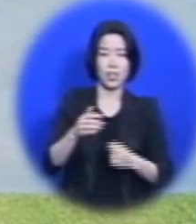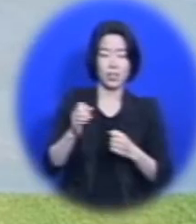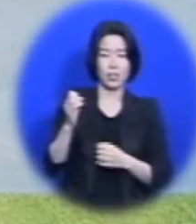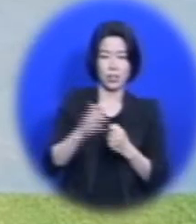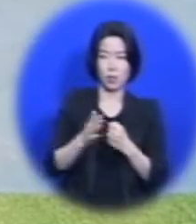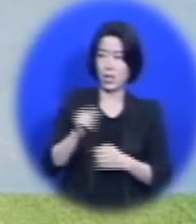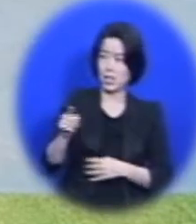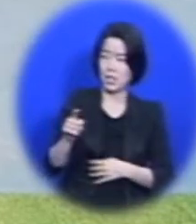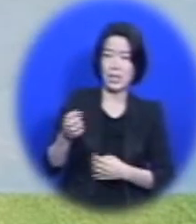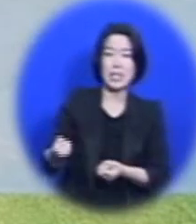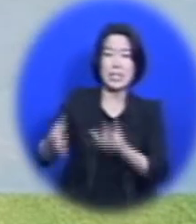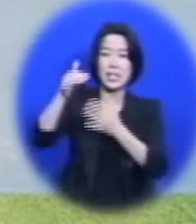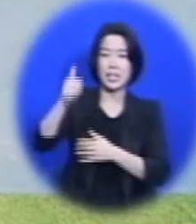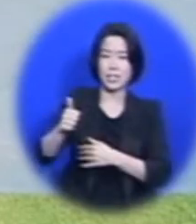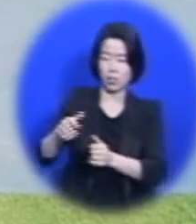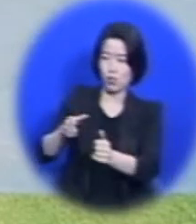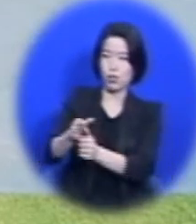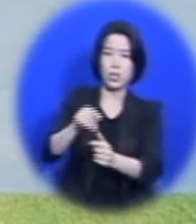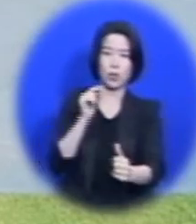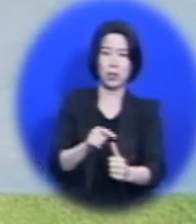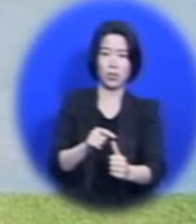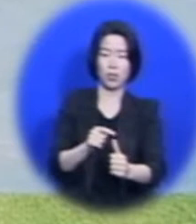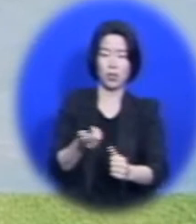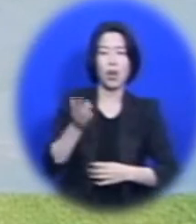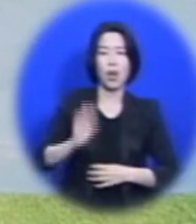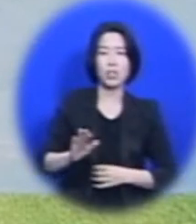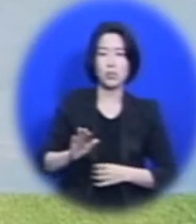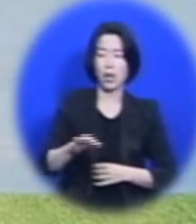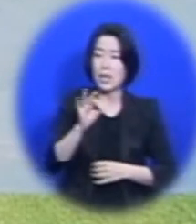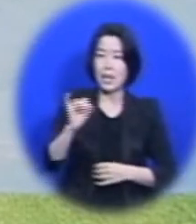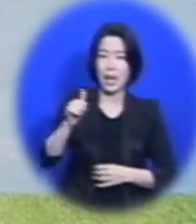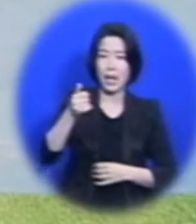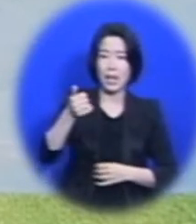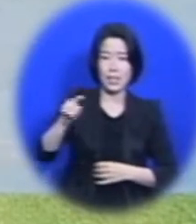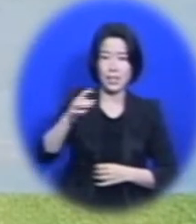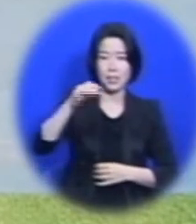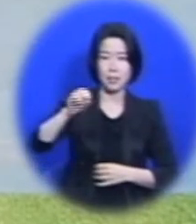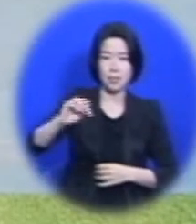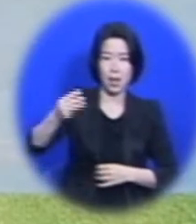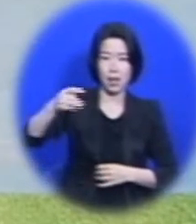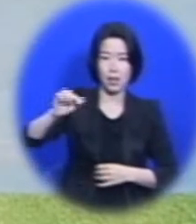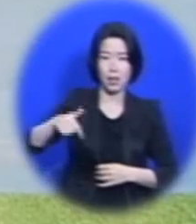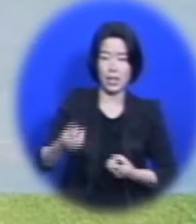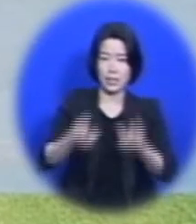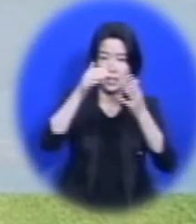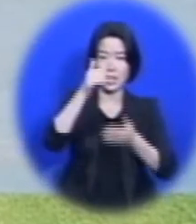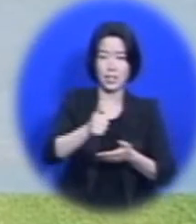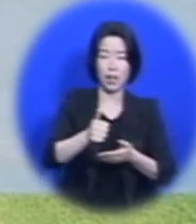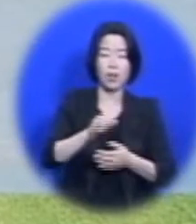아이멜렉 제사장을 죽이라고 명령합니다. 그런데 아이멜렉 제사장뿐만 아니고 그 성에 있는